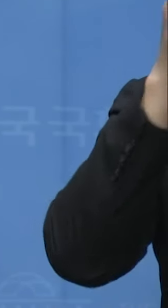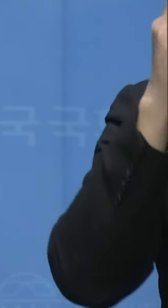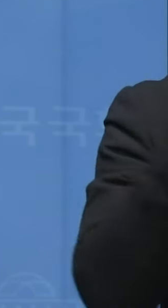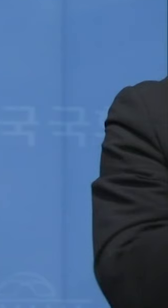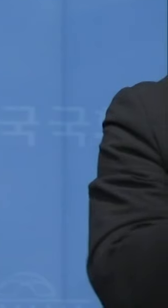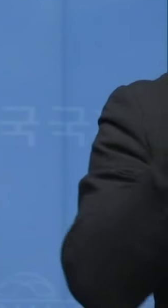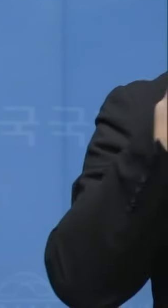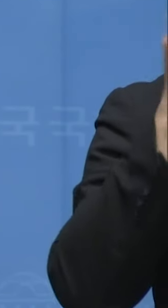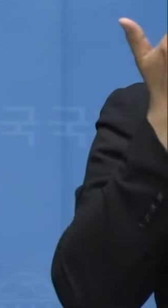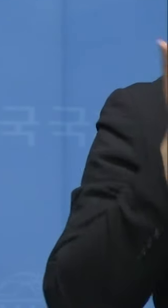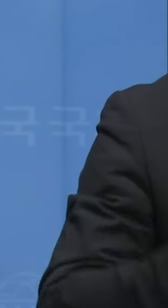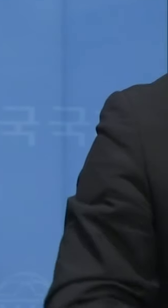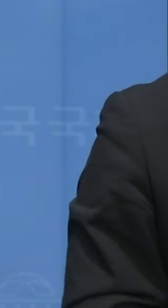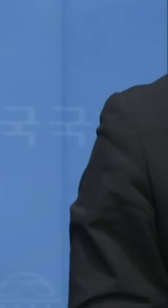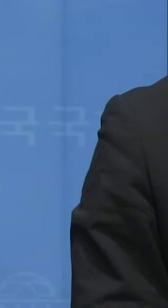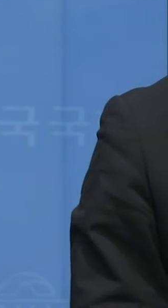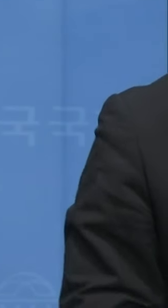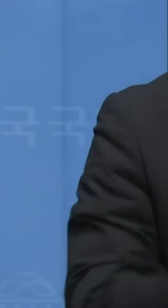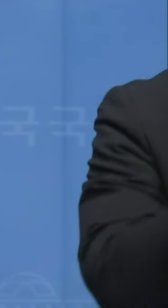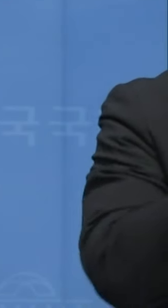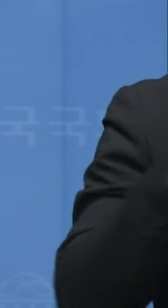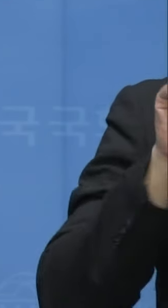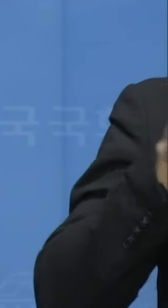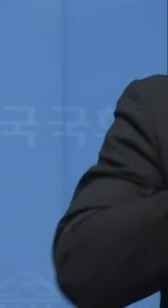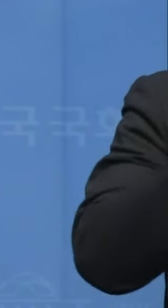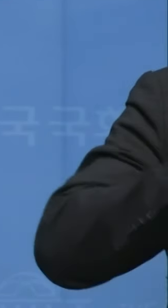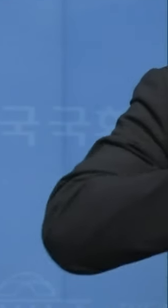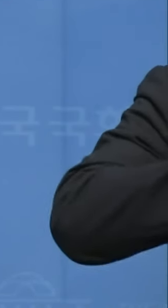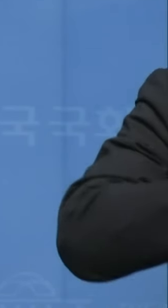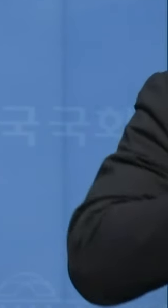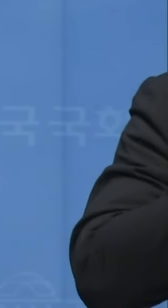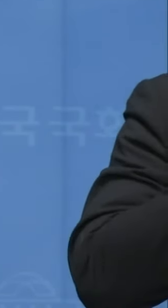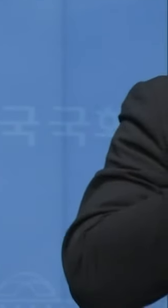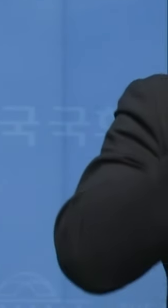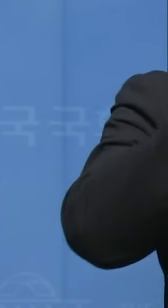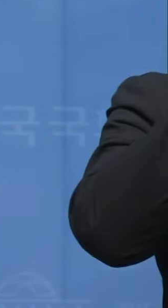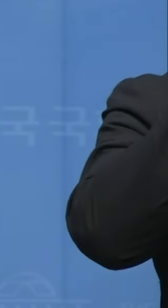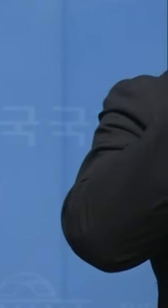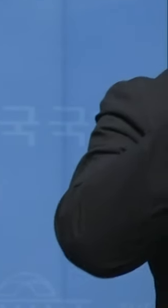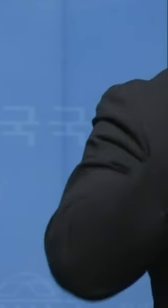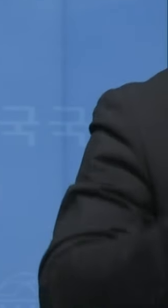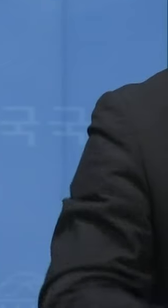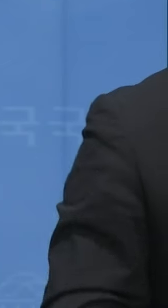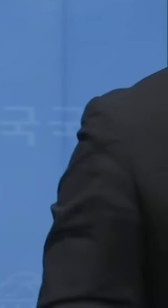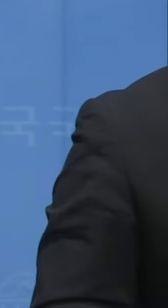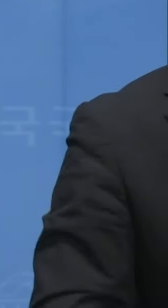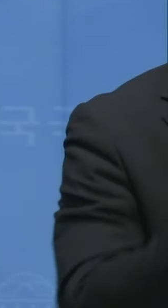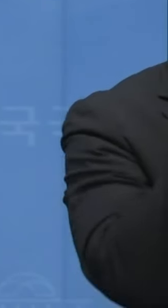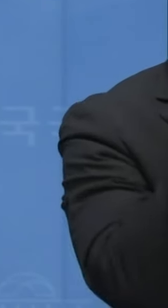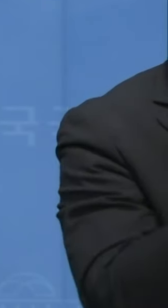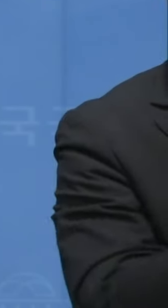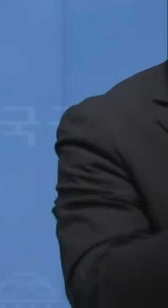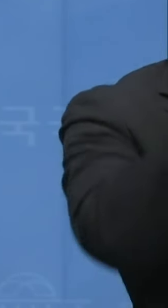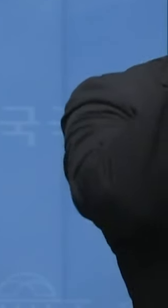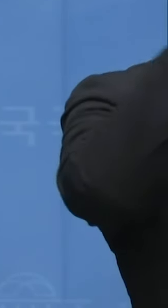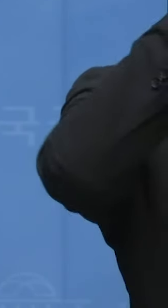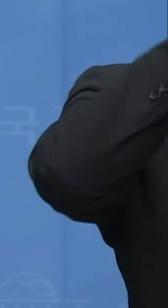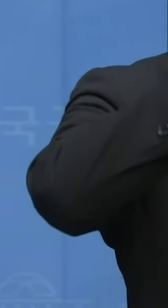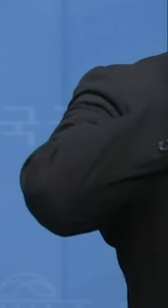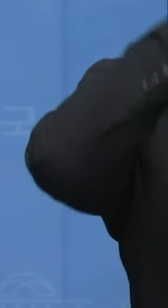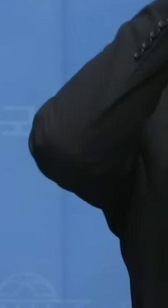실 변화가 없더라도 야당 탄압 경력을 지닌 대통령의 측근이라는 이창수 검사의